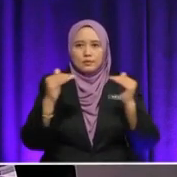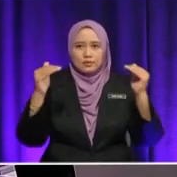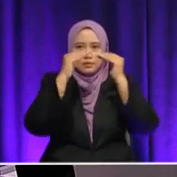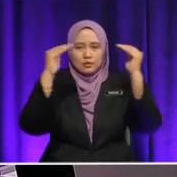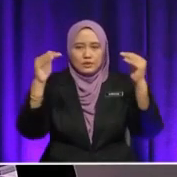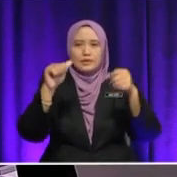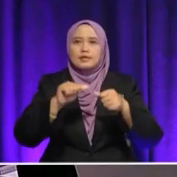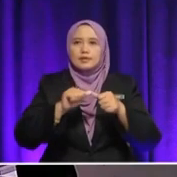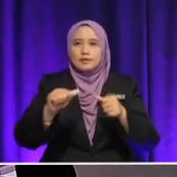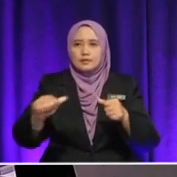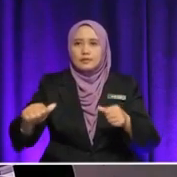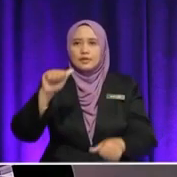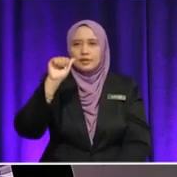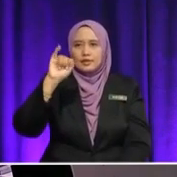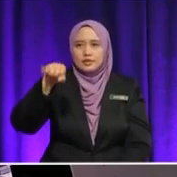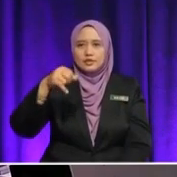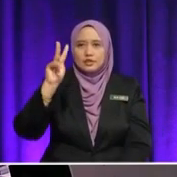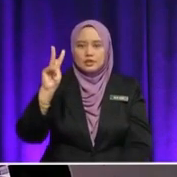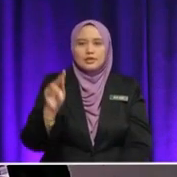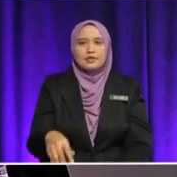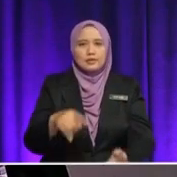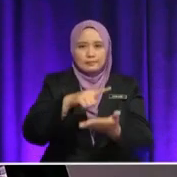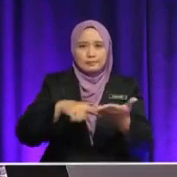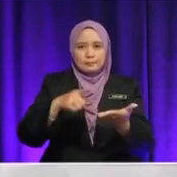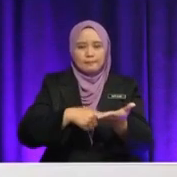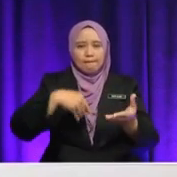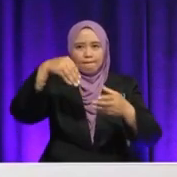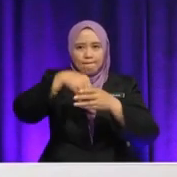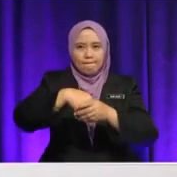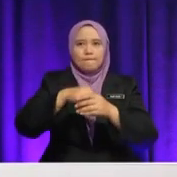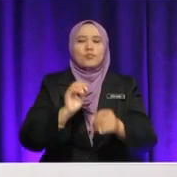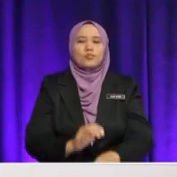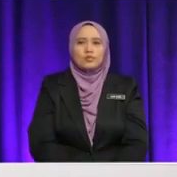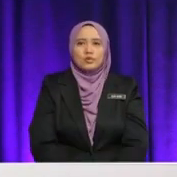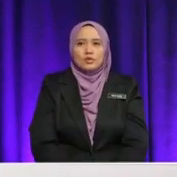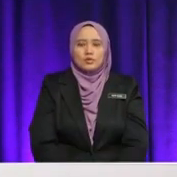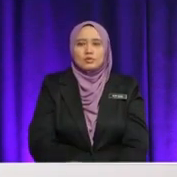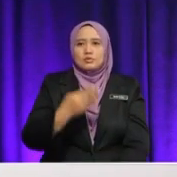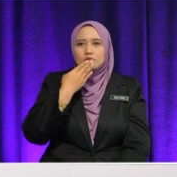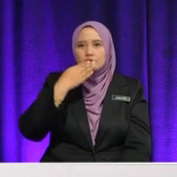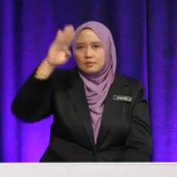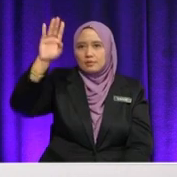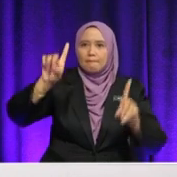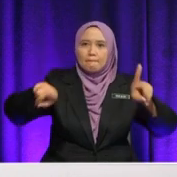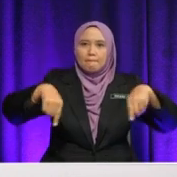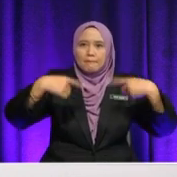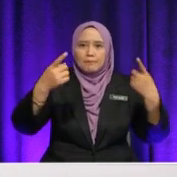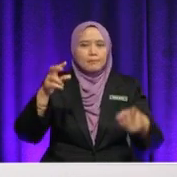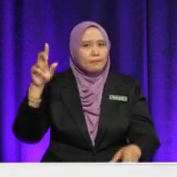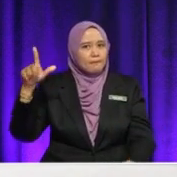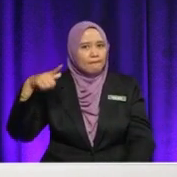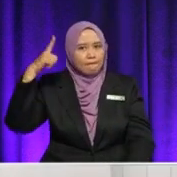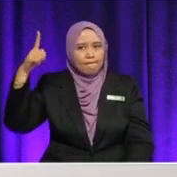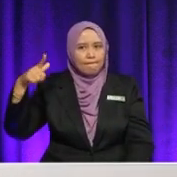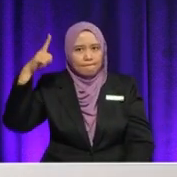Raya yang kedua tungku Abdurrahman berangkat ke London Oke bersama dengan wakil bupati